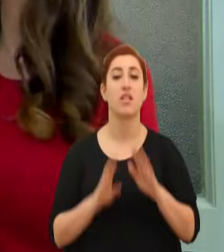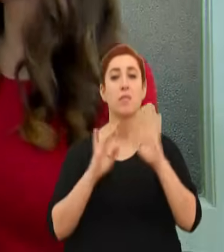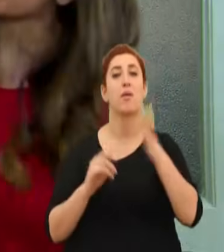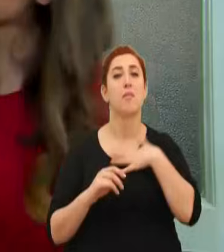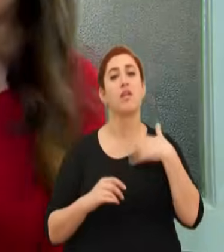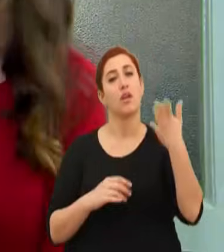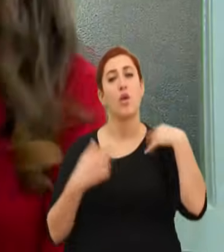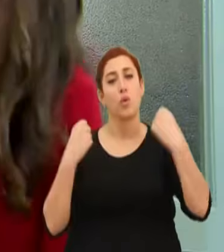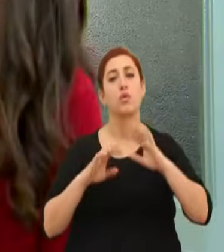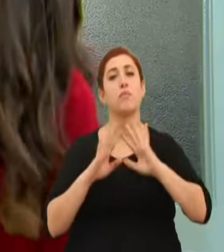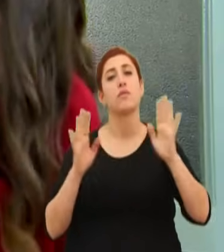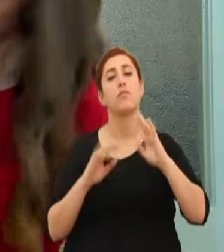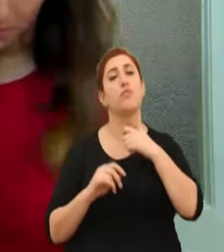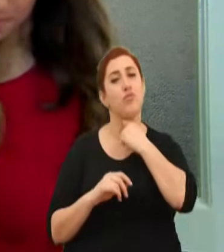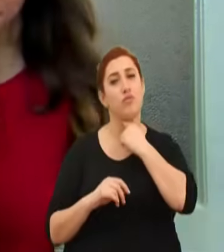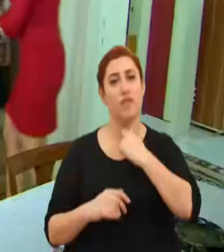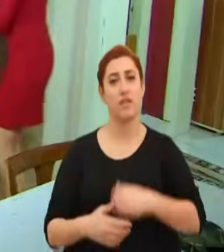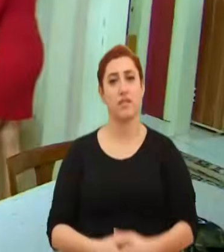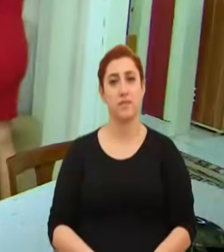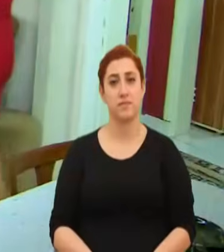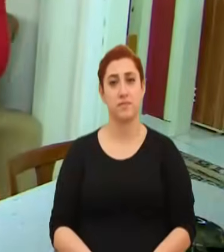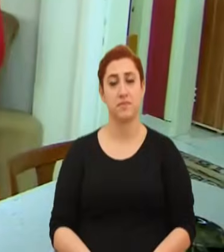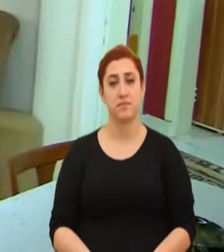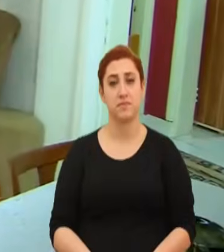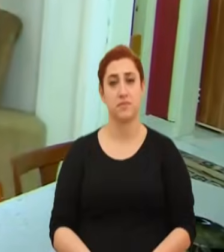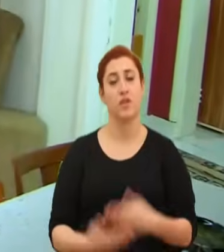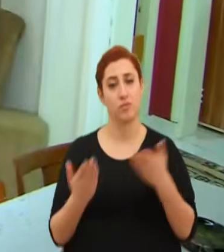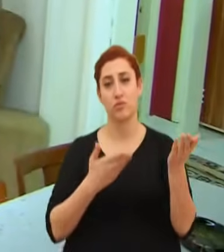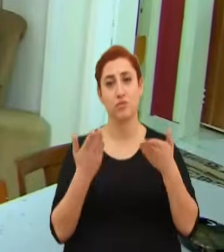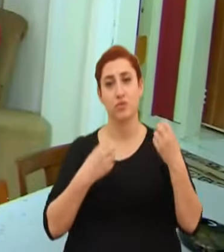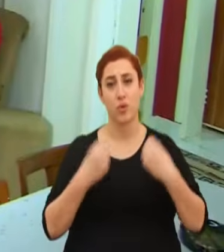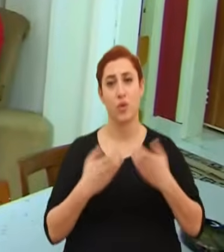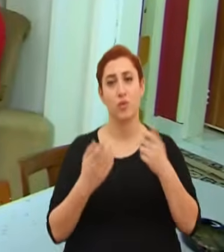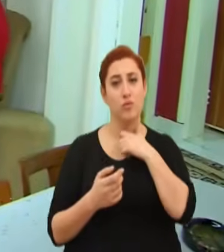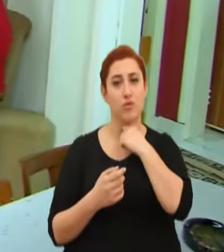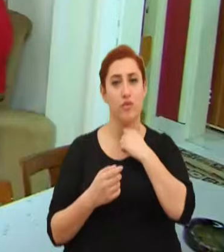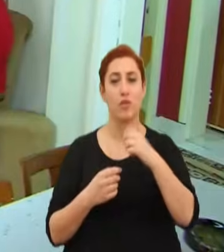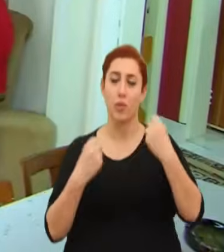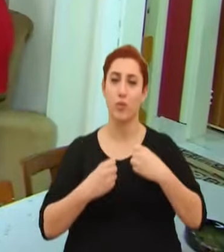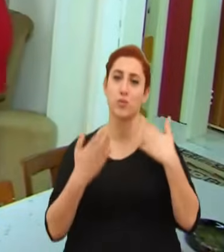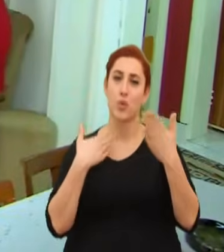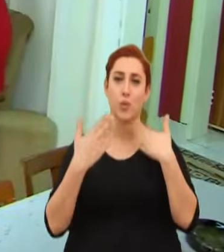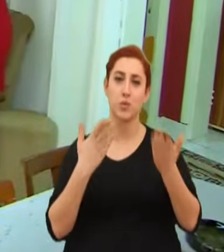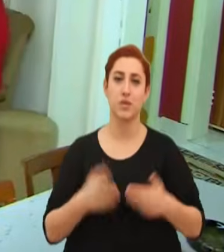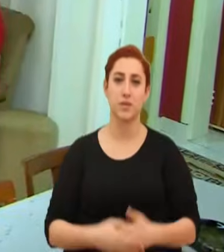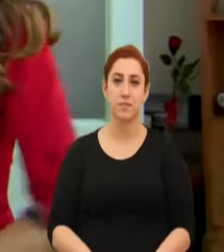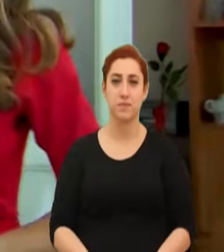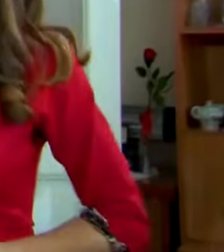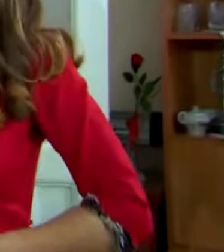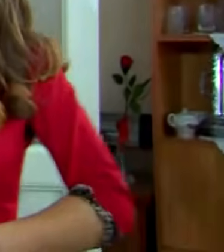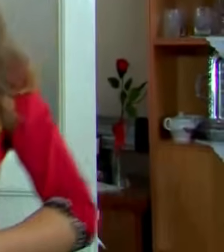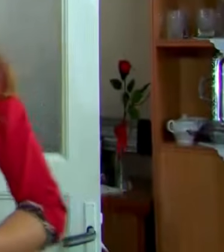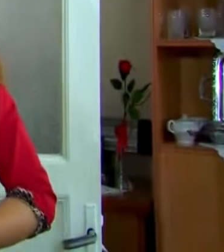Tamam anne, gel oturalım. Tamam, lütfen. Evet, buyurun, buyurun. Oturalım lütfen. Öyle konuşalım bu meseleyi.